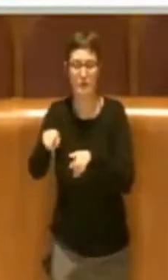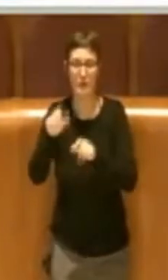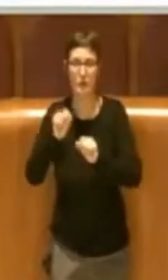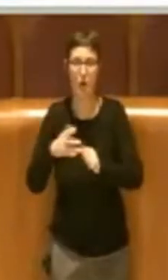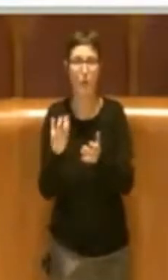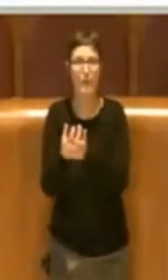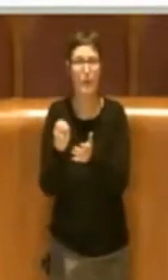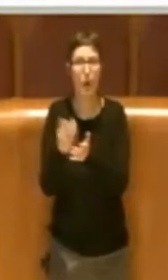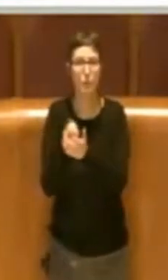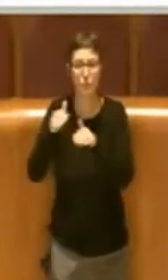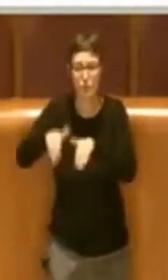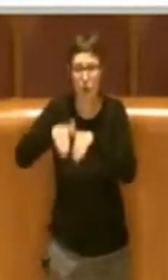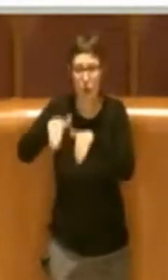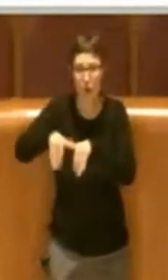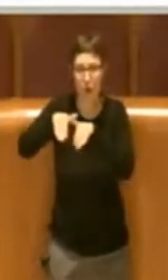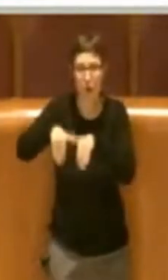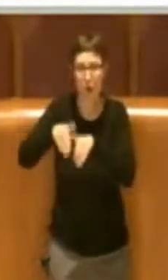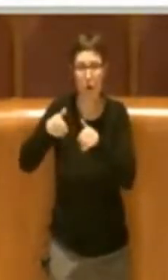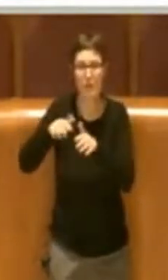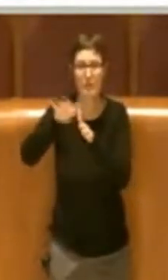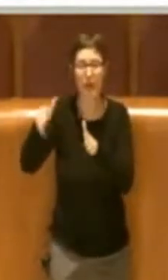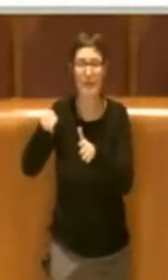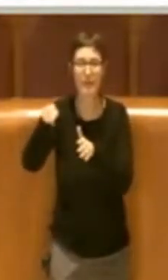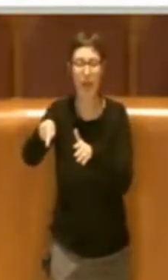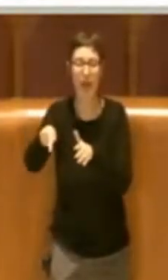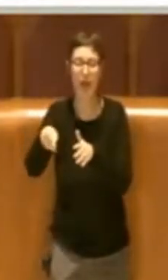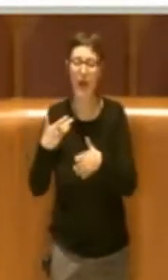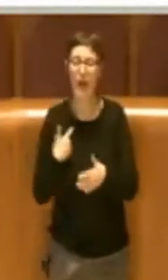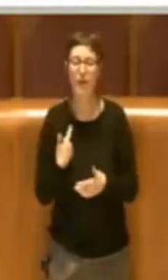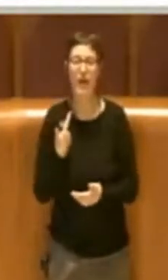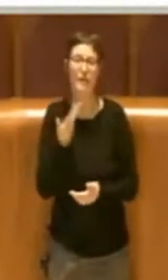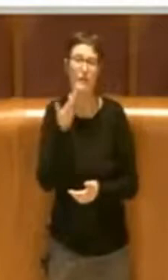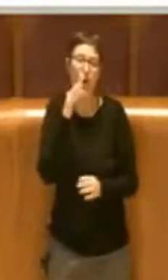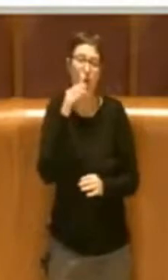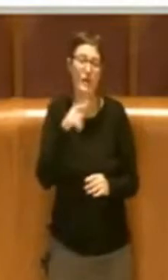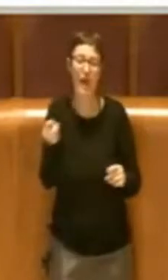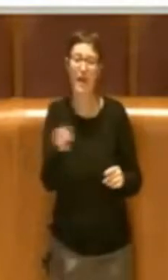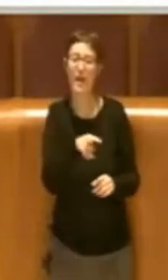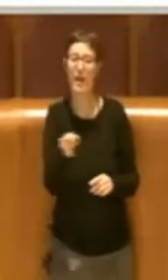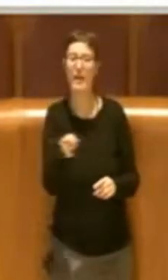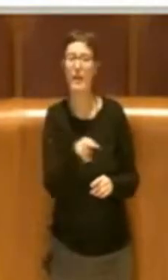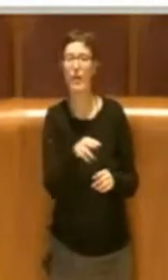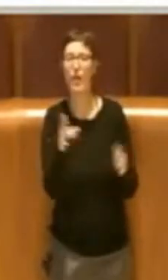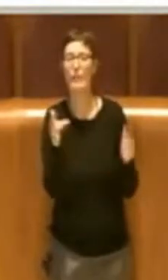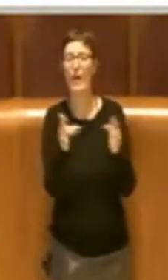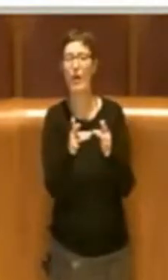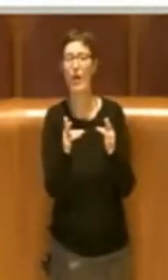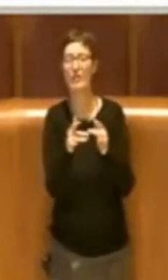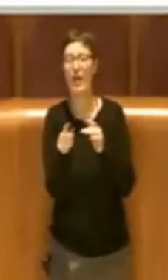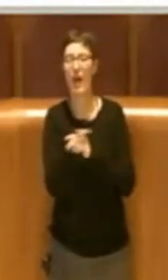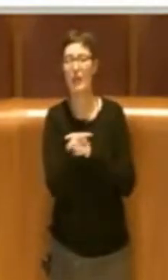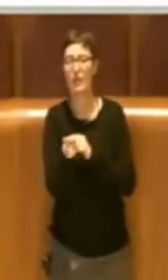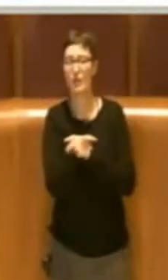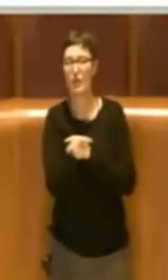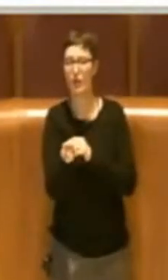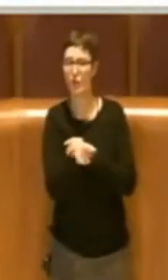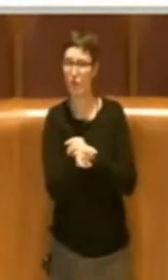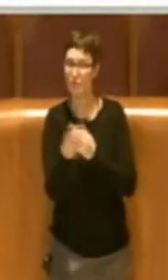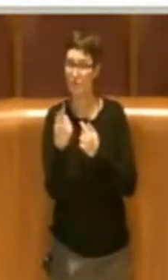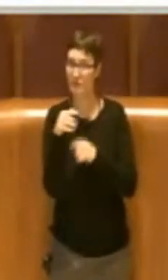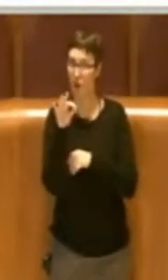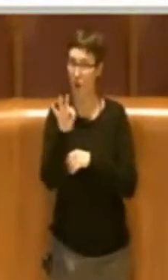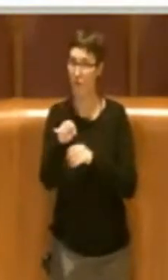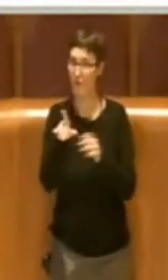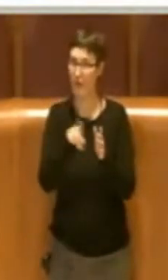delle terre. Io vorrei che si incontrassero questa domanda e questa offerta, e questa è proprio la finalità